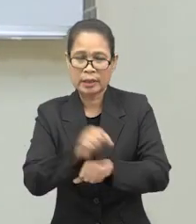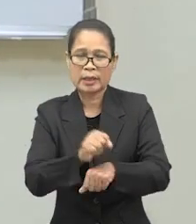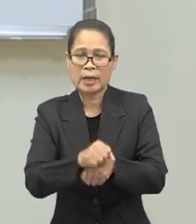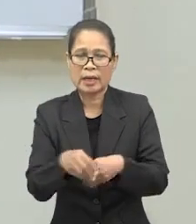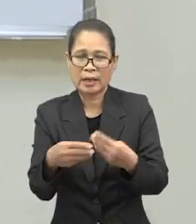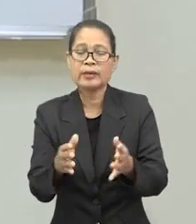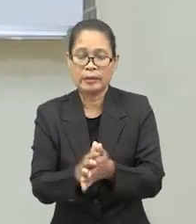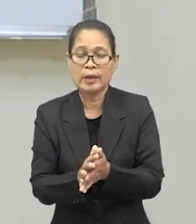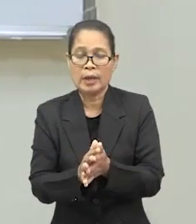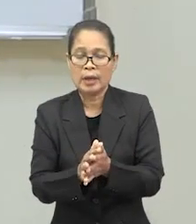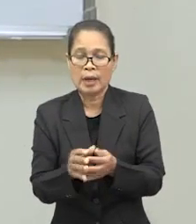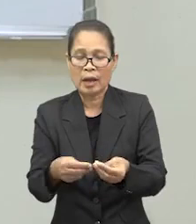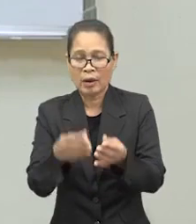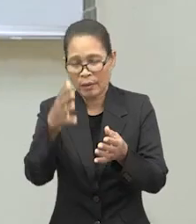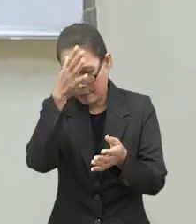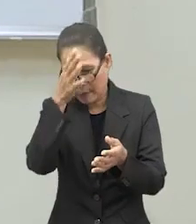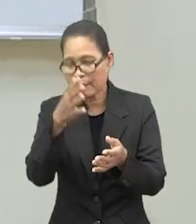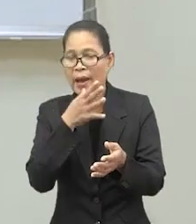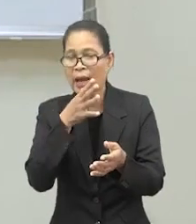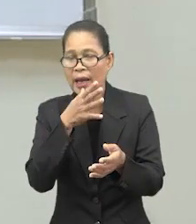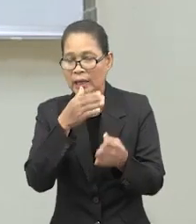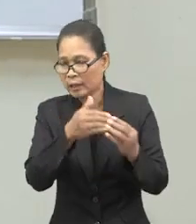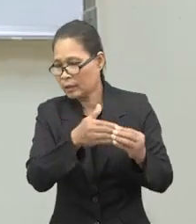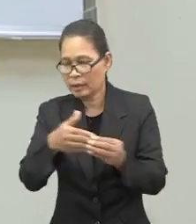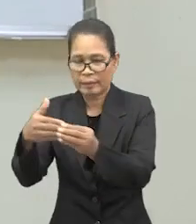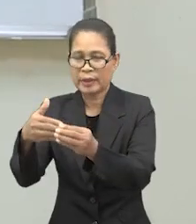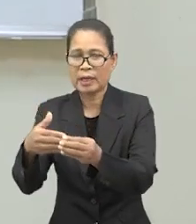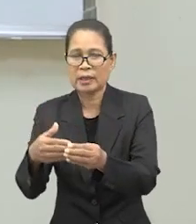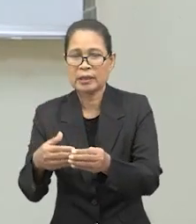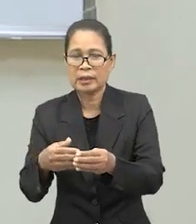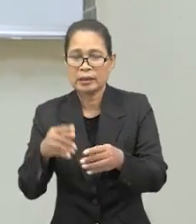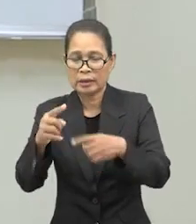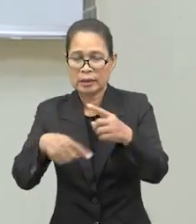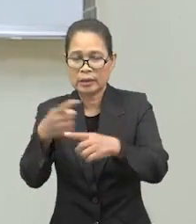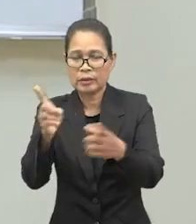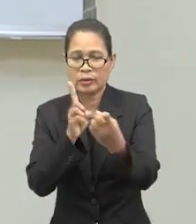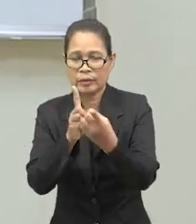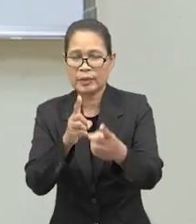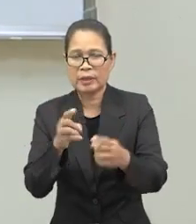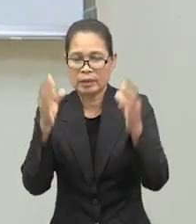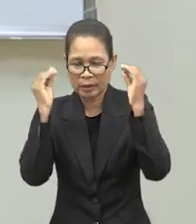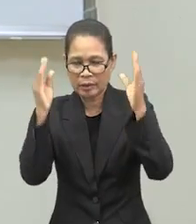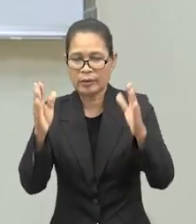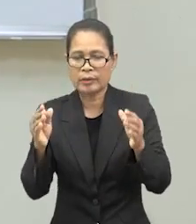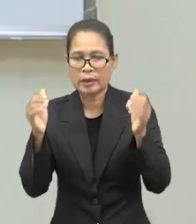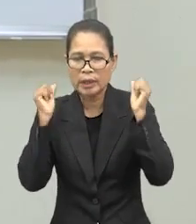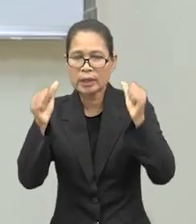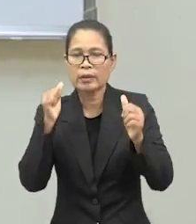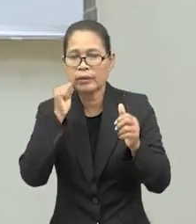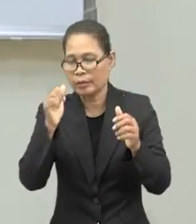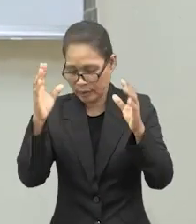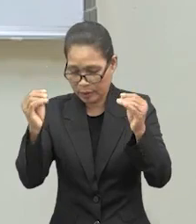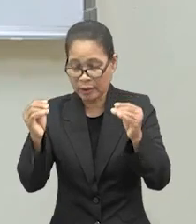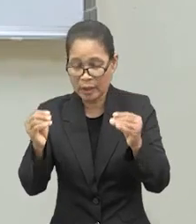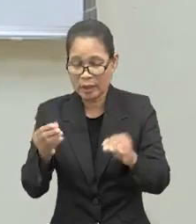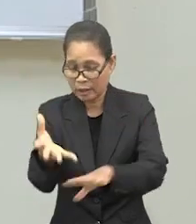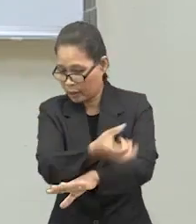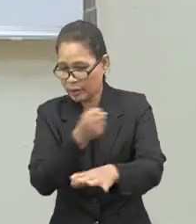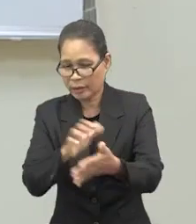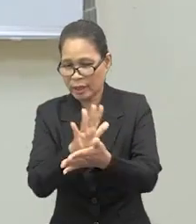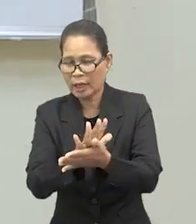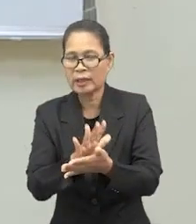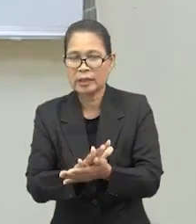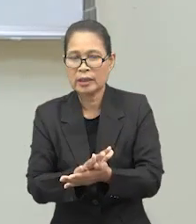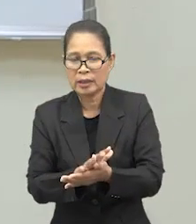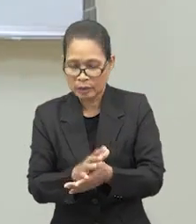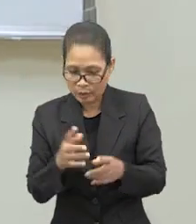cồn cồn chẳng ỏi mạ chun cồn tới rồi có ba mạ tới chụp nâng lục rùn nè rùn đang bây giờ sản lực cái ca